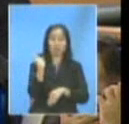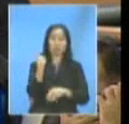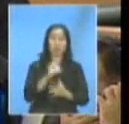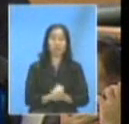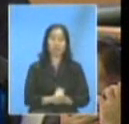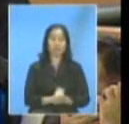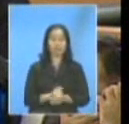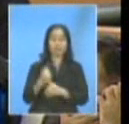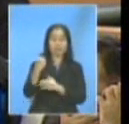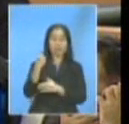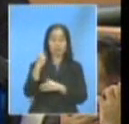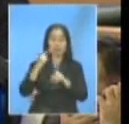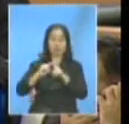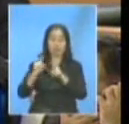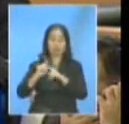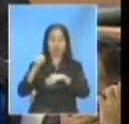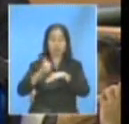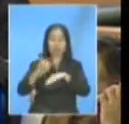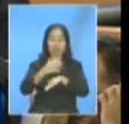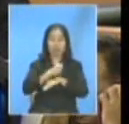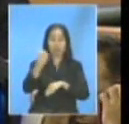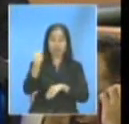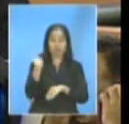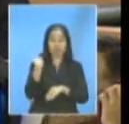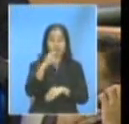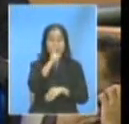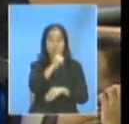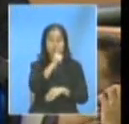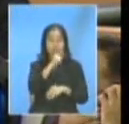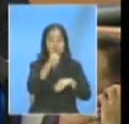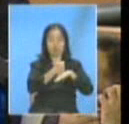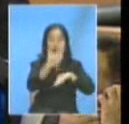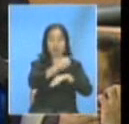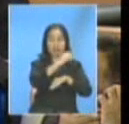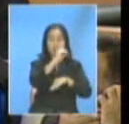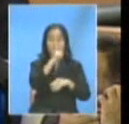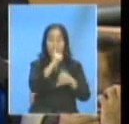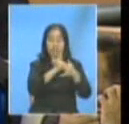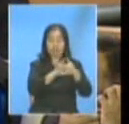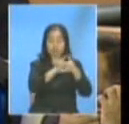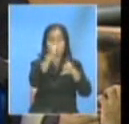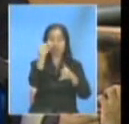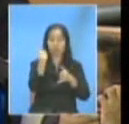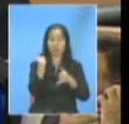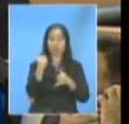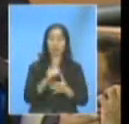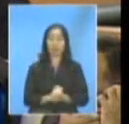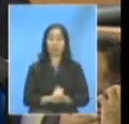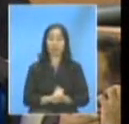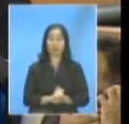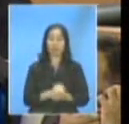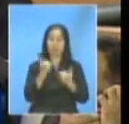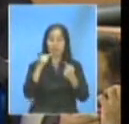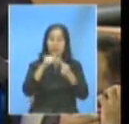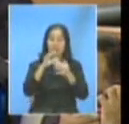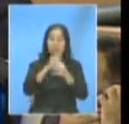ใช้อำนาจทางการเมืองข่มขู่จนผู้ที่มี